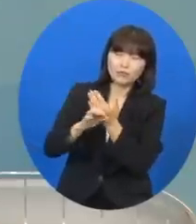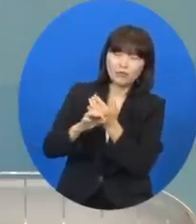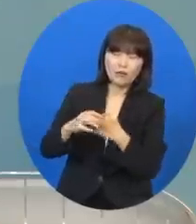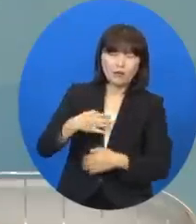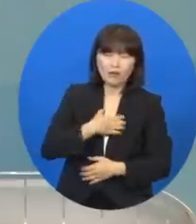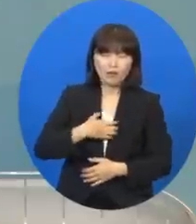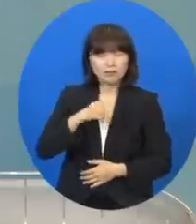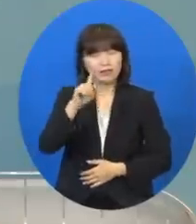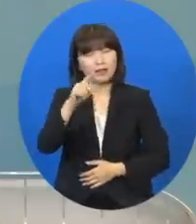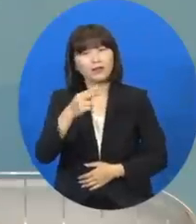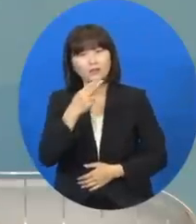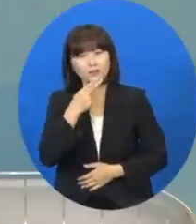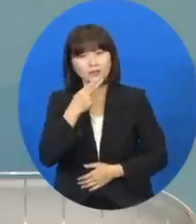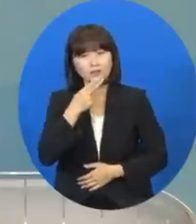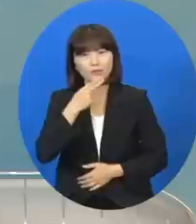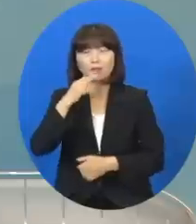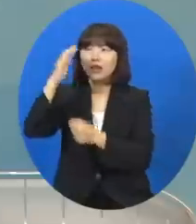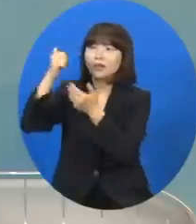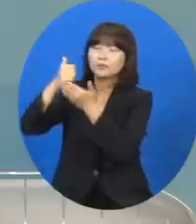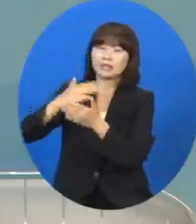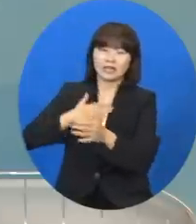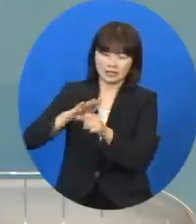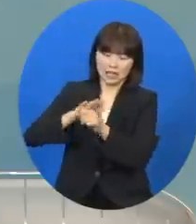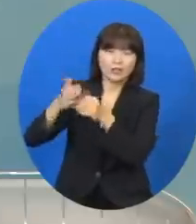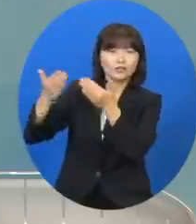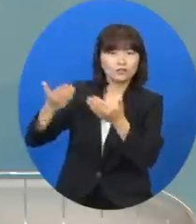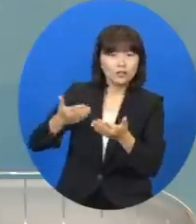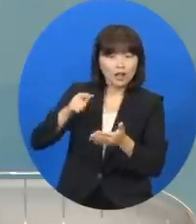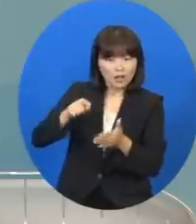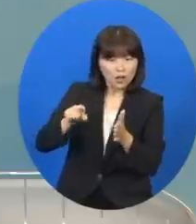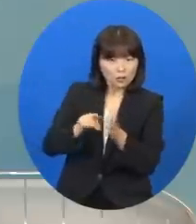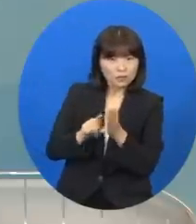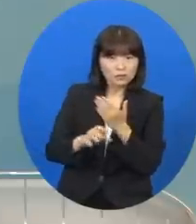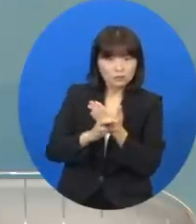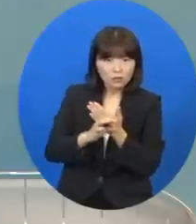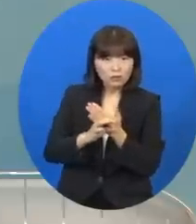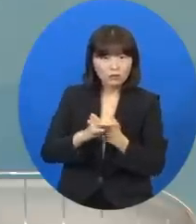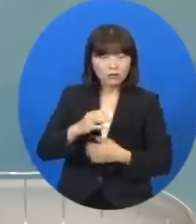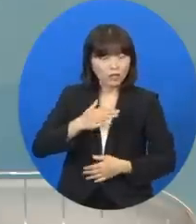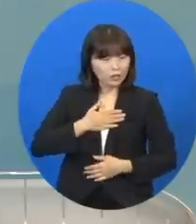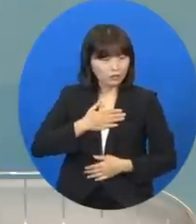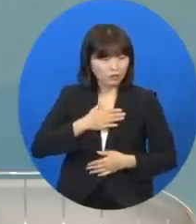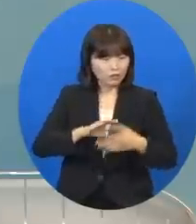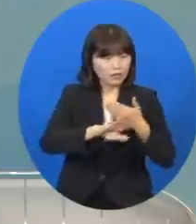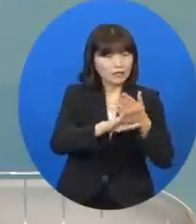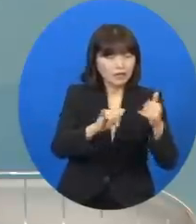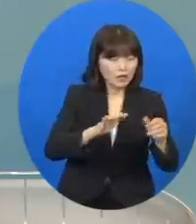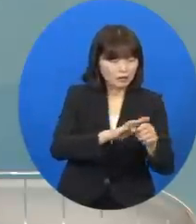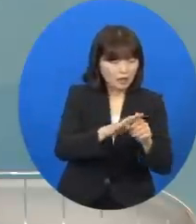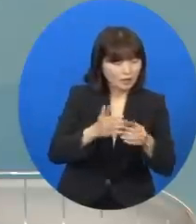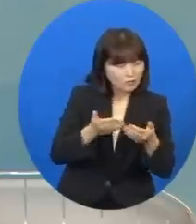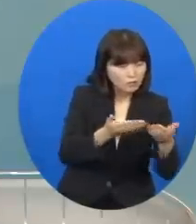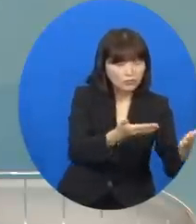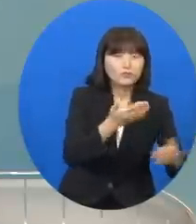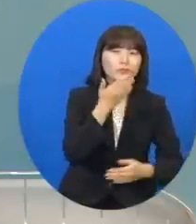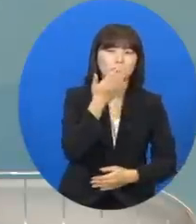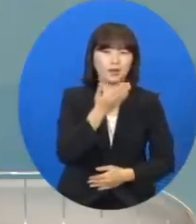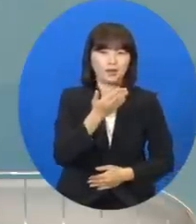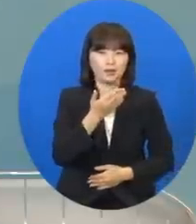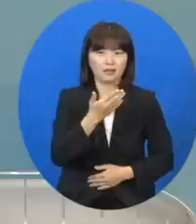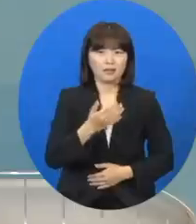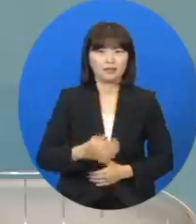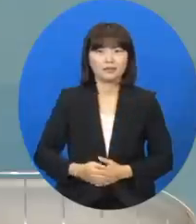걱정이에요? 하나님이 나 사랑하시는구나. 이게 믿어지면 비로소 나도 다른 사람을 사랑하게 돼요.